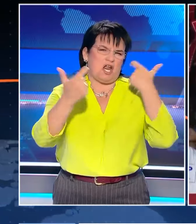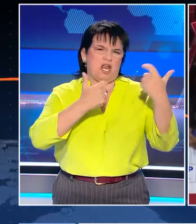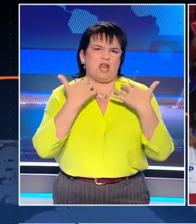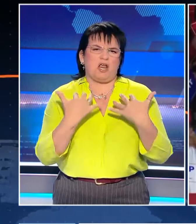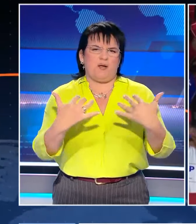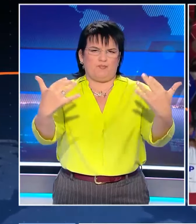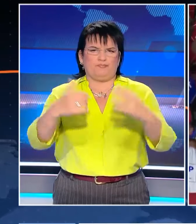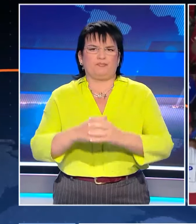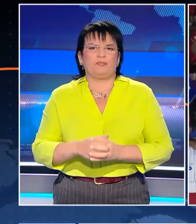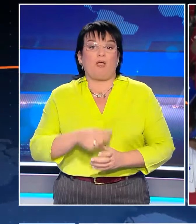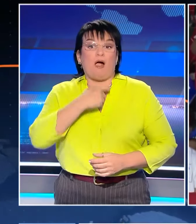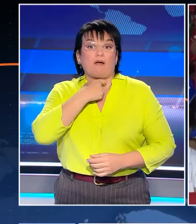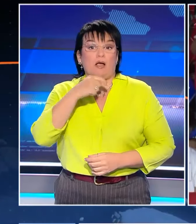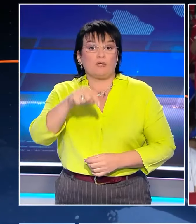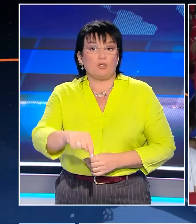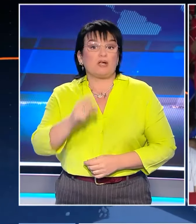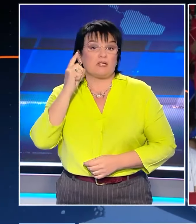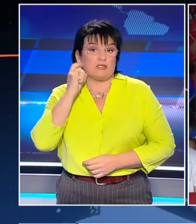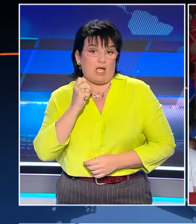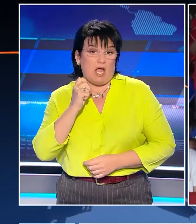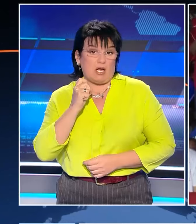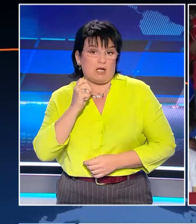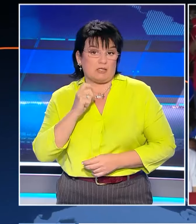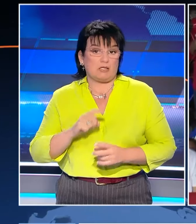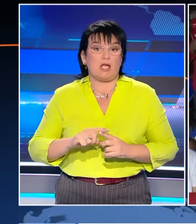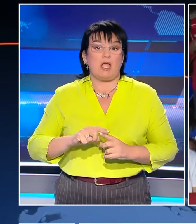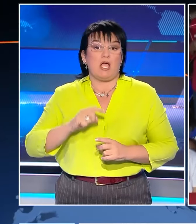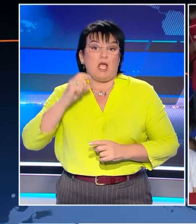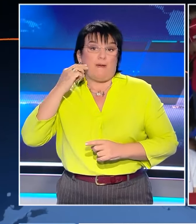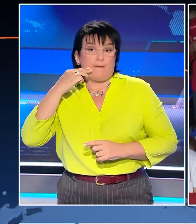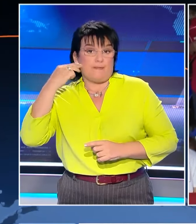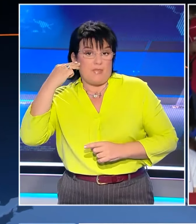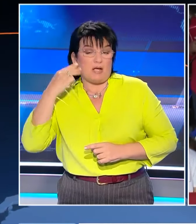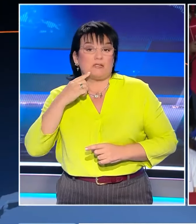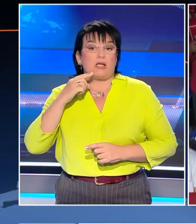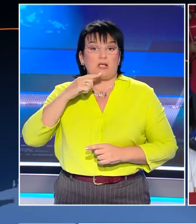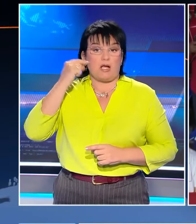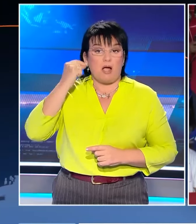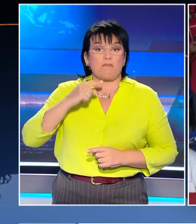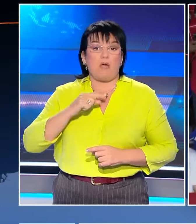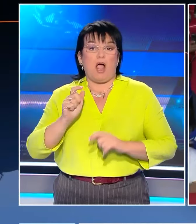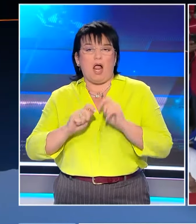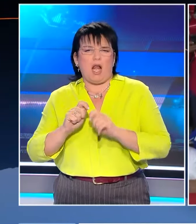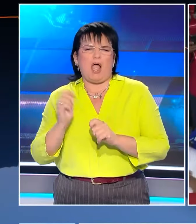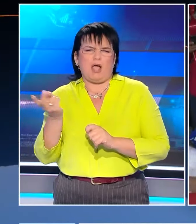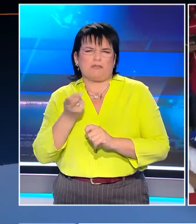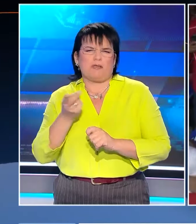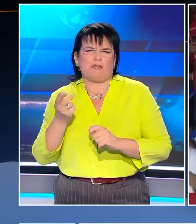But this is all you need to know. I mean, Joe and Kamala broke it, and I will fix it. I'll fix it